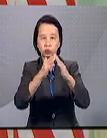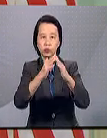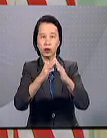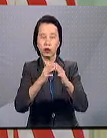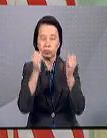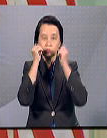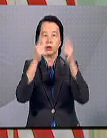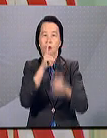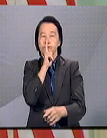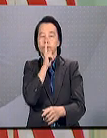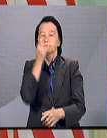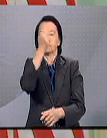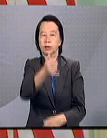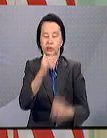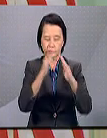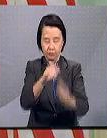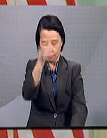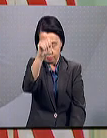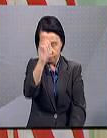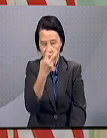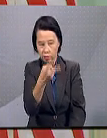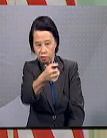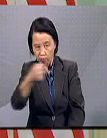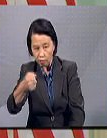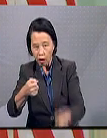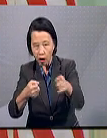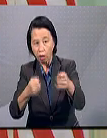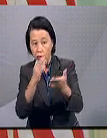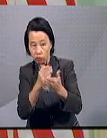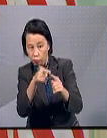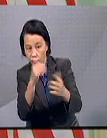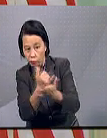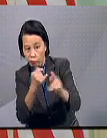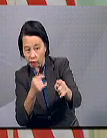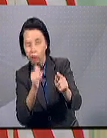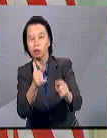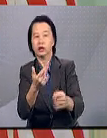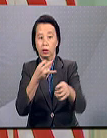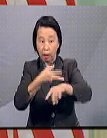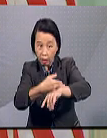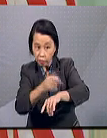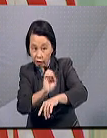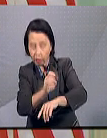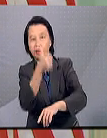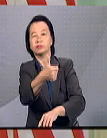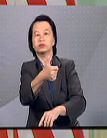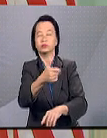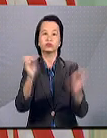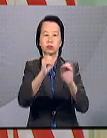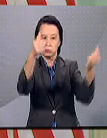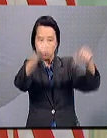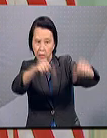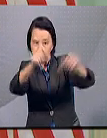pemeriksaan mengejut untuk memastikan pematuhan tersebut. Dan sampai hari ini tiada lagi laporan mengenai kegagalan